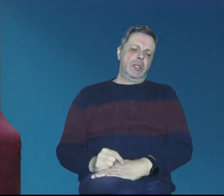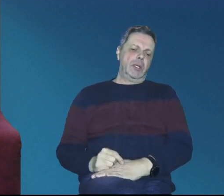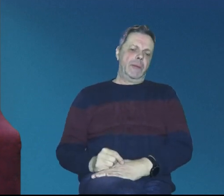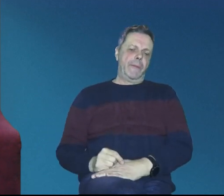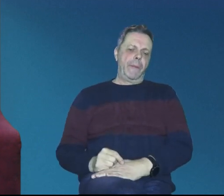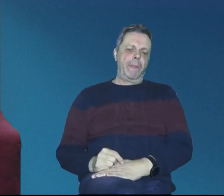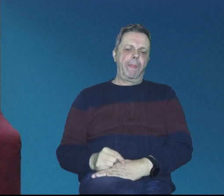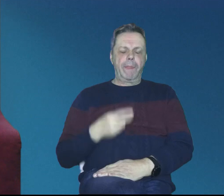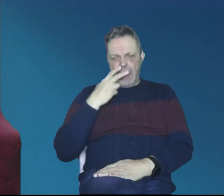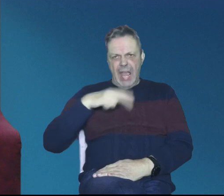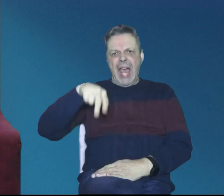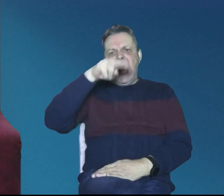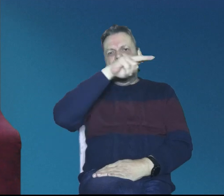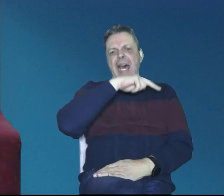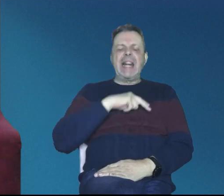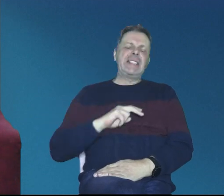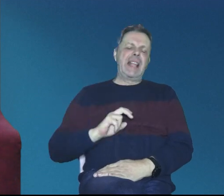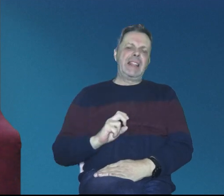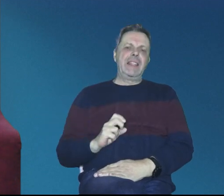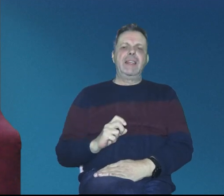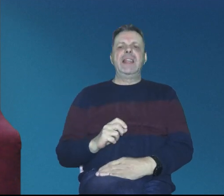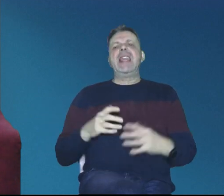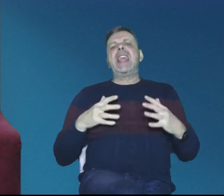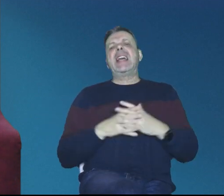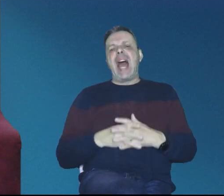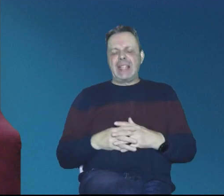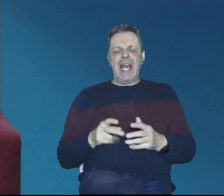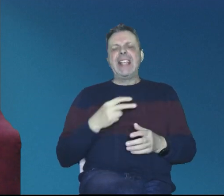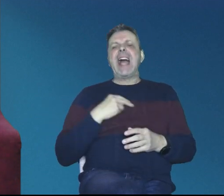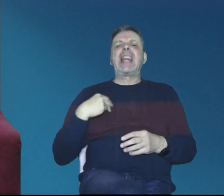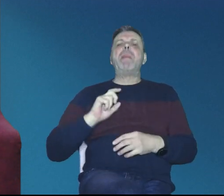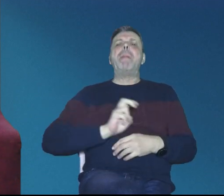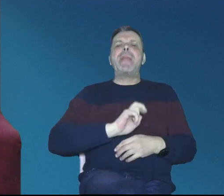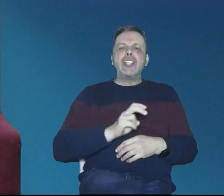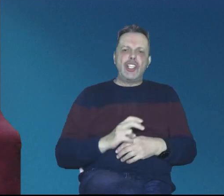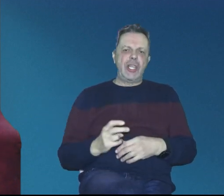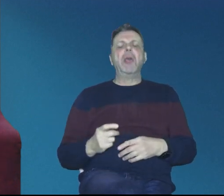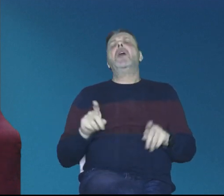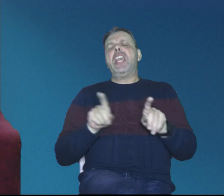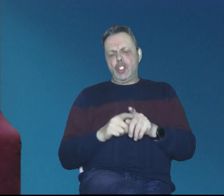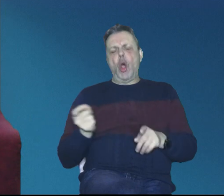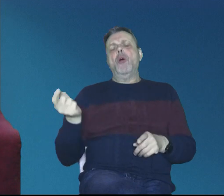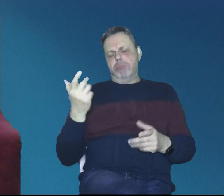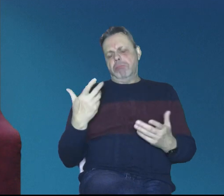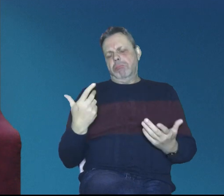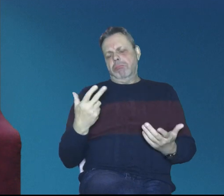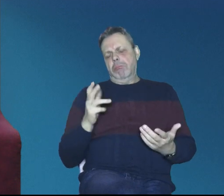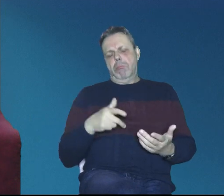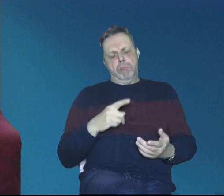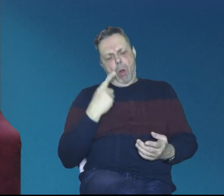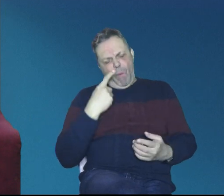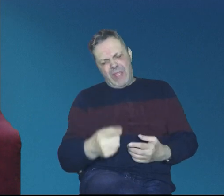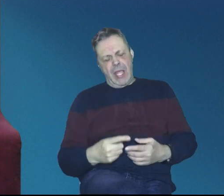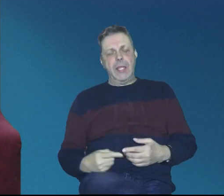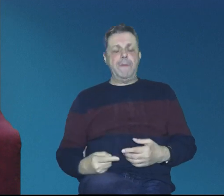mislim, rubrikom razgledi pješice, razgledi grada Zagreba pješice, da mogu doći isto do